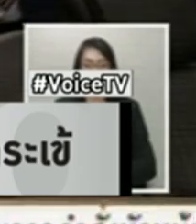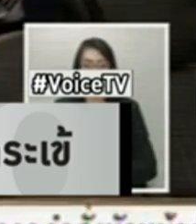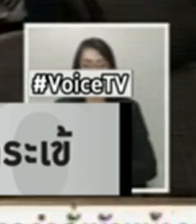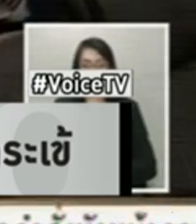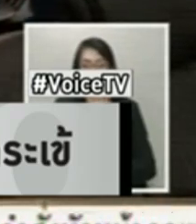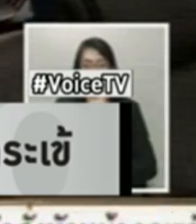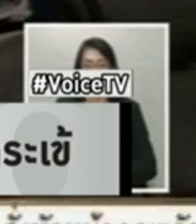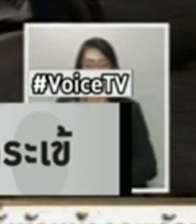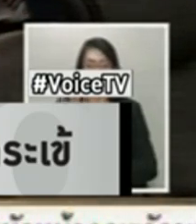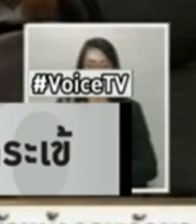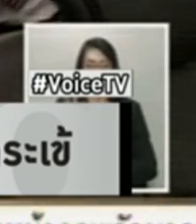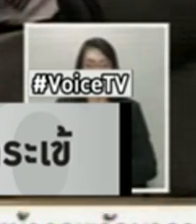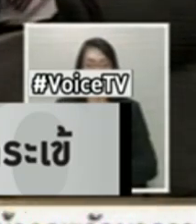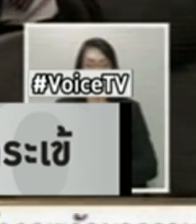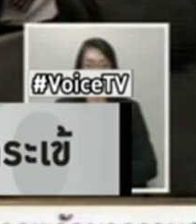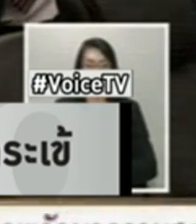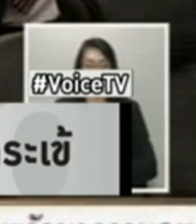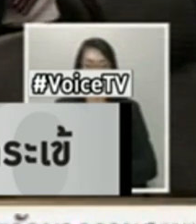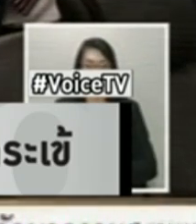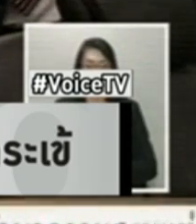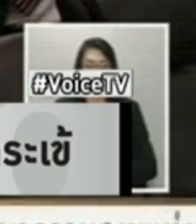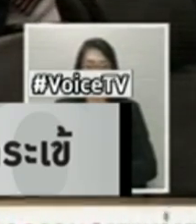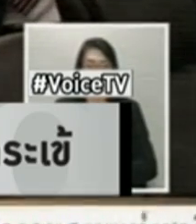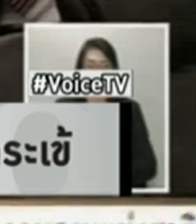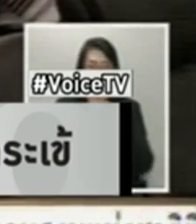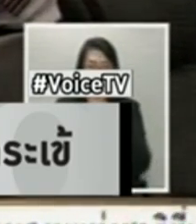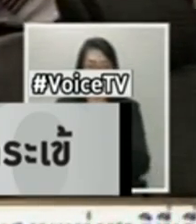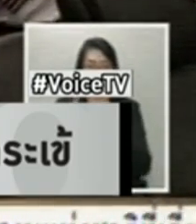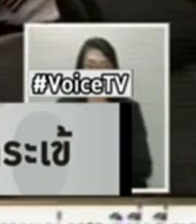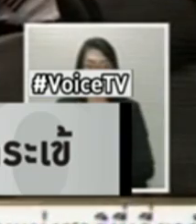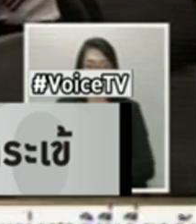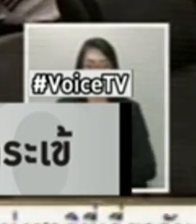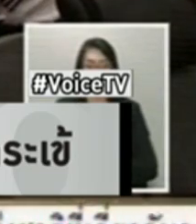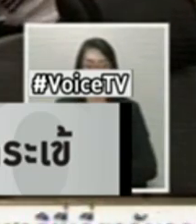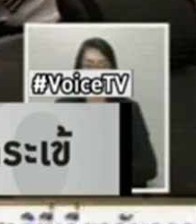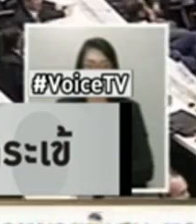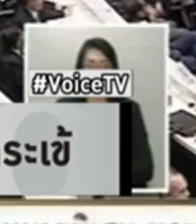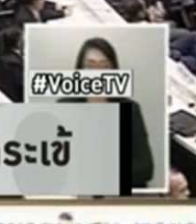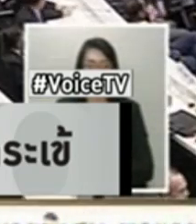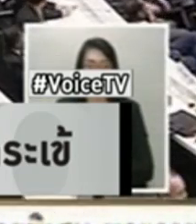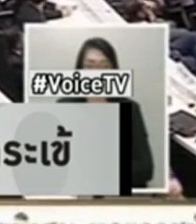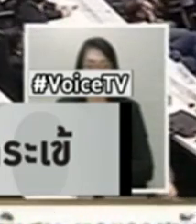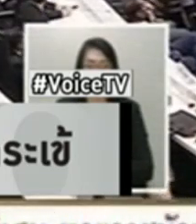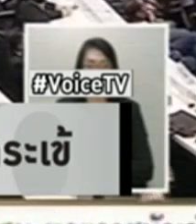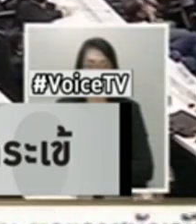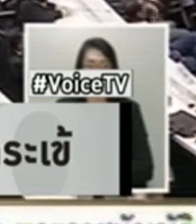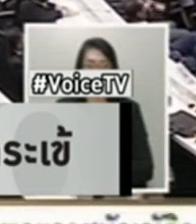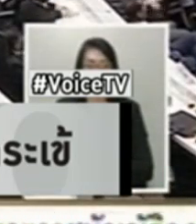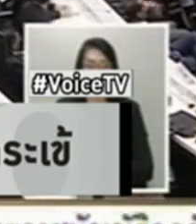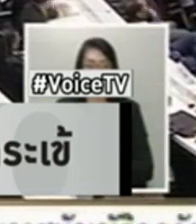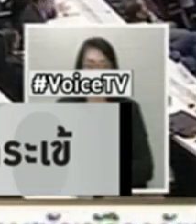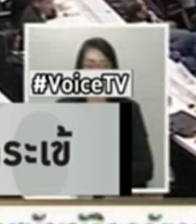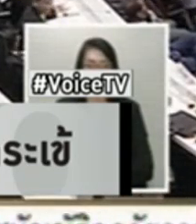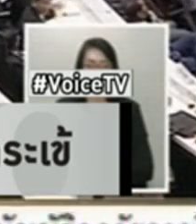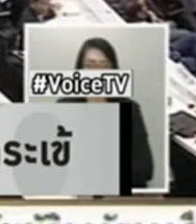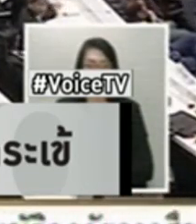าธิการวางแผนเกมการเมืองซึ่งทำให้เหลี่ยมทางการเมืองเนี่ยโดยชั้นเชิงมันสู้นักการเมืองอาชีพไม่ได้ นะเพ